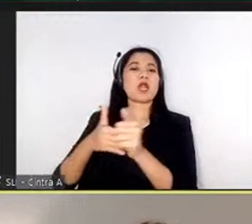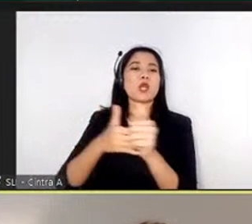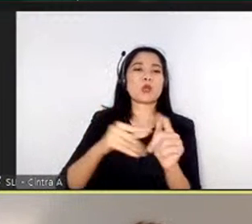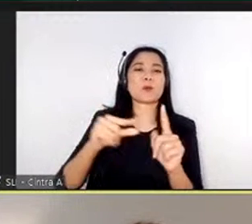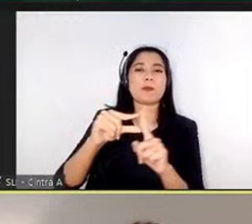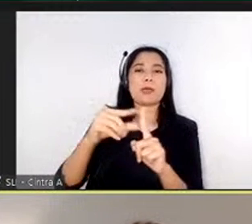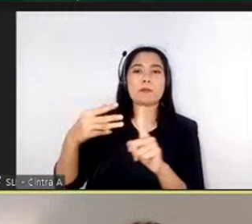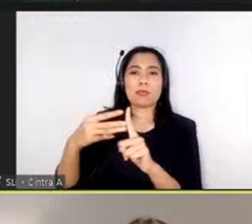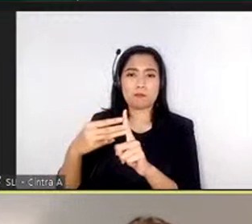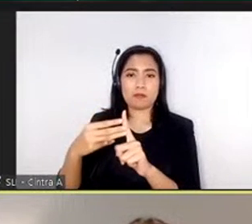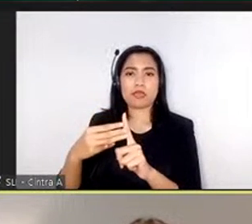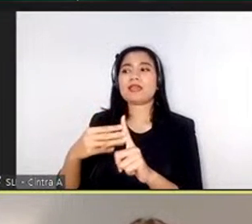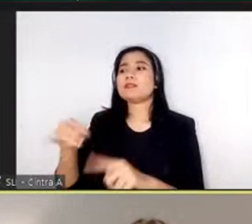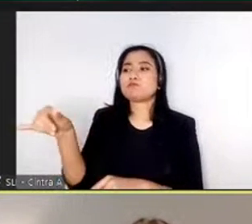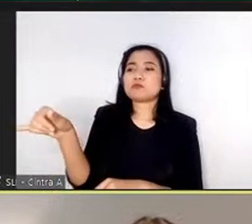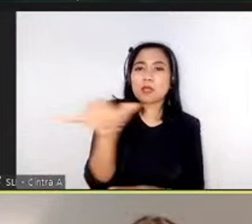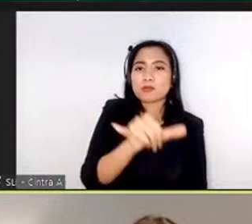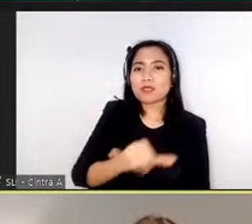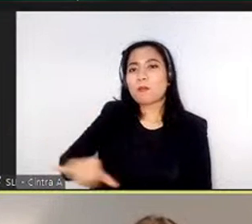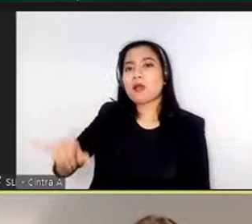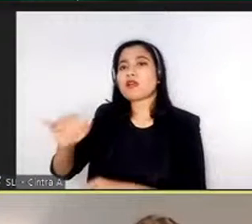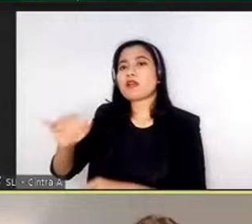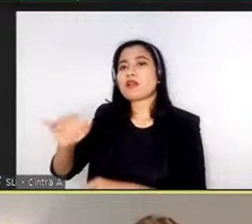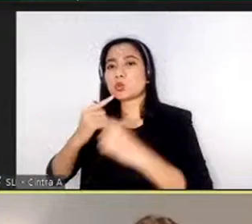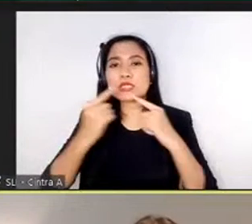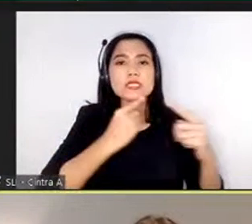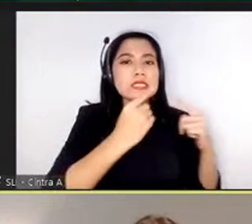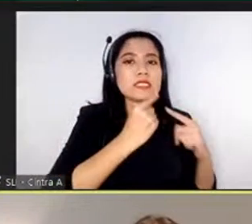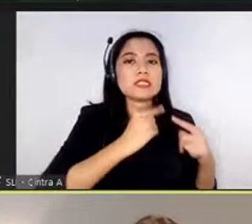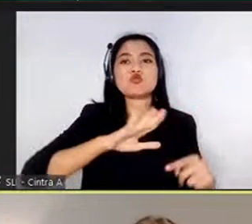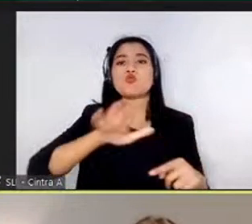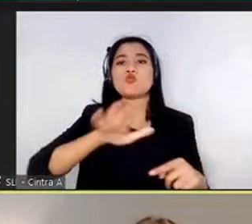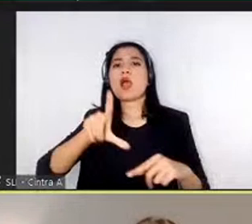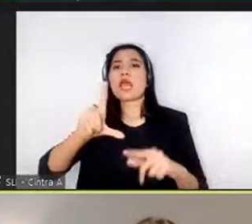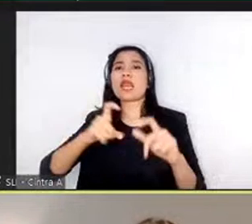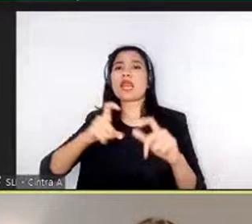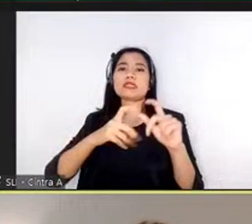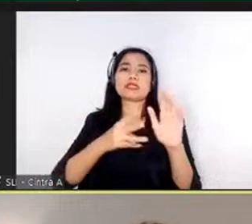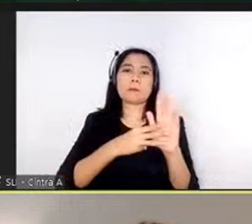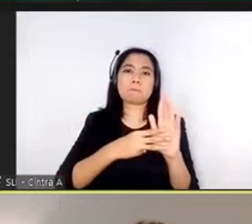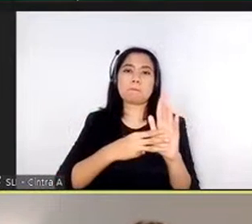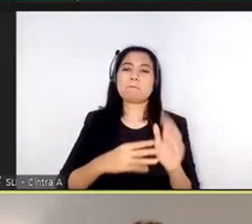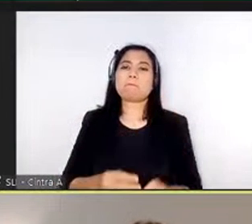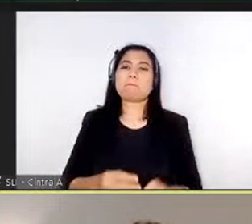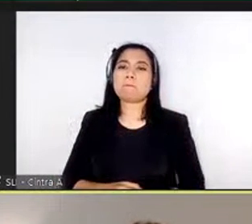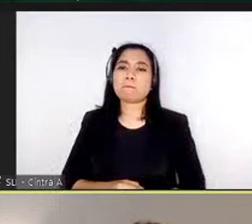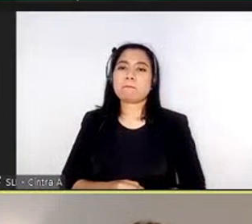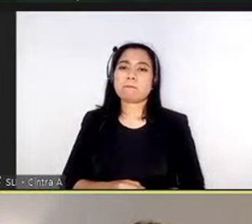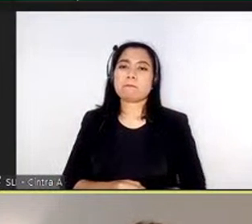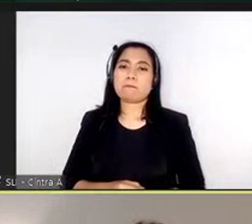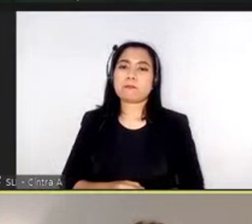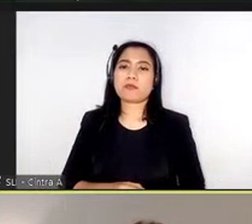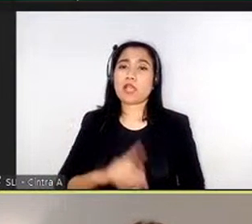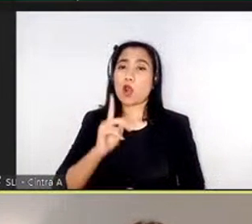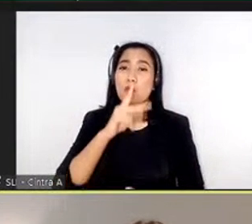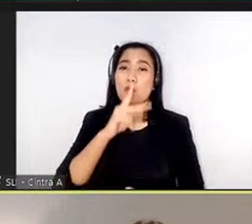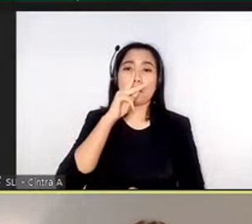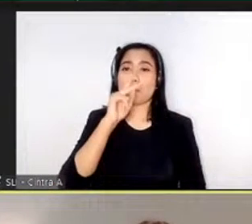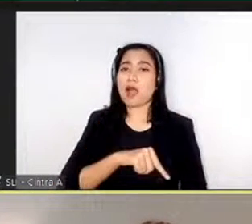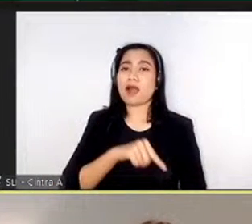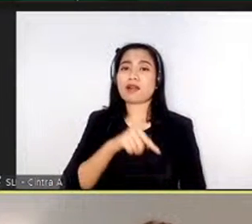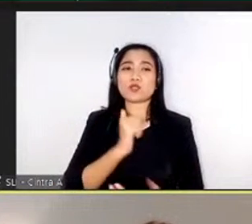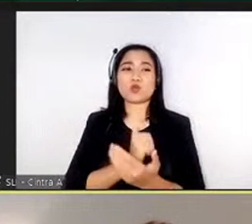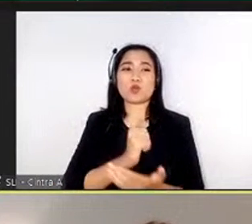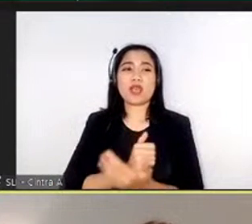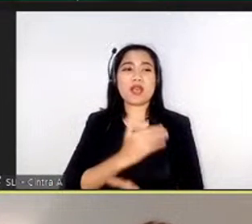masyarakat sipil LSM dan untuk bank kadang ini tidak terlalu mudah untuk